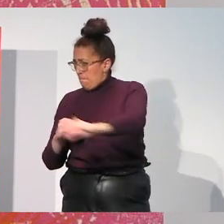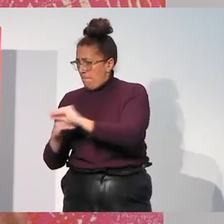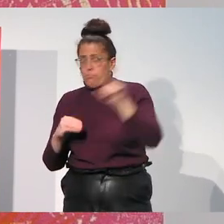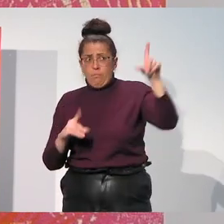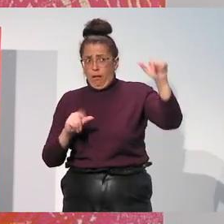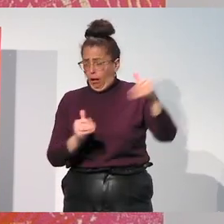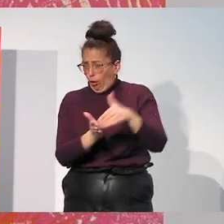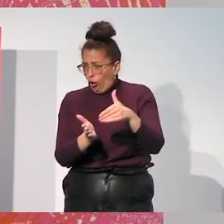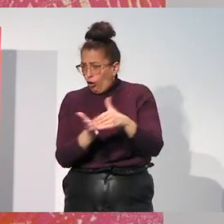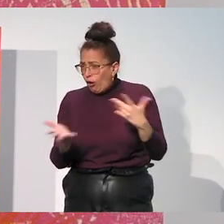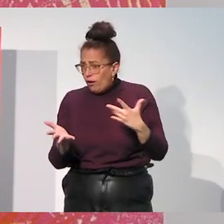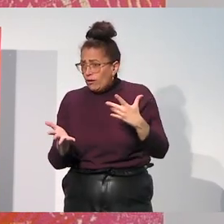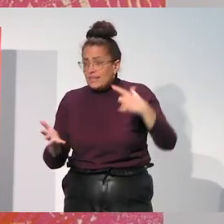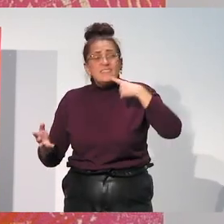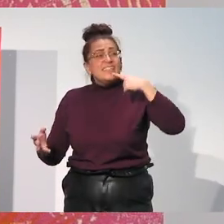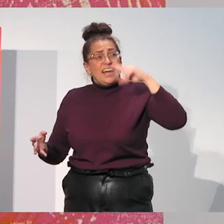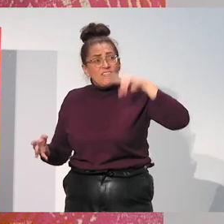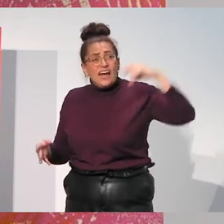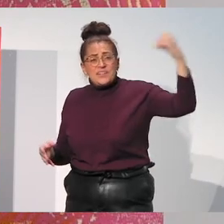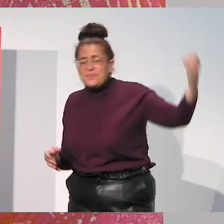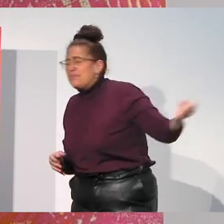pas réussi à capter,